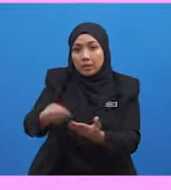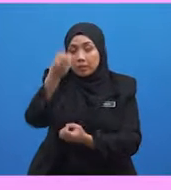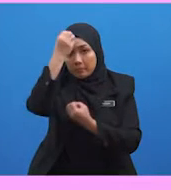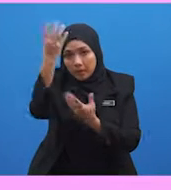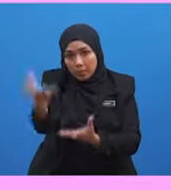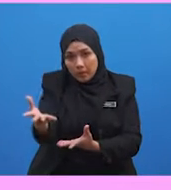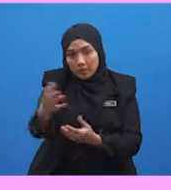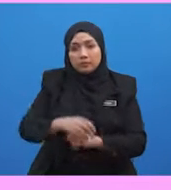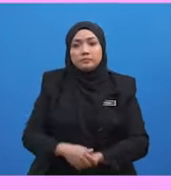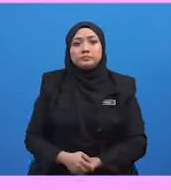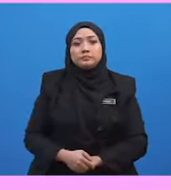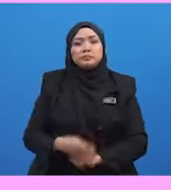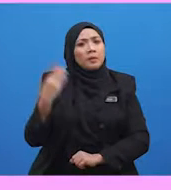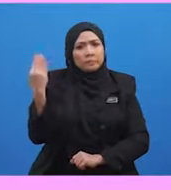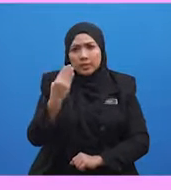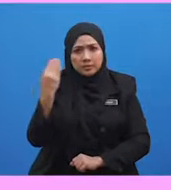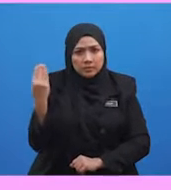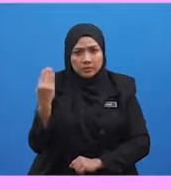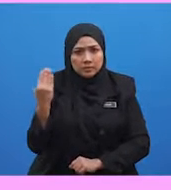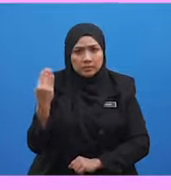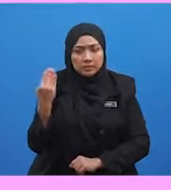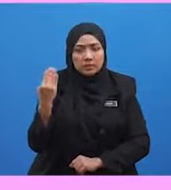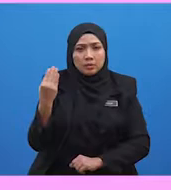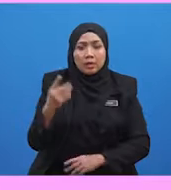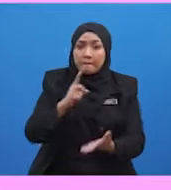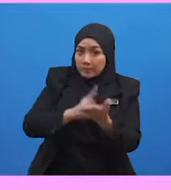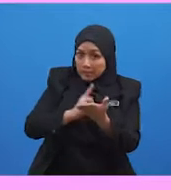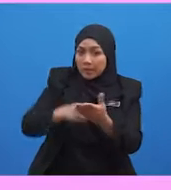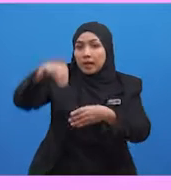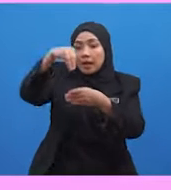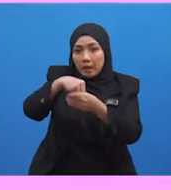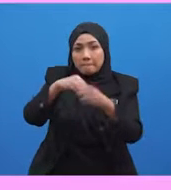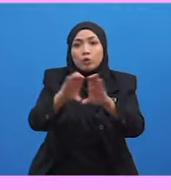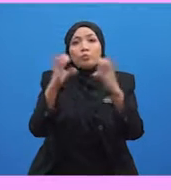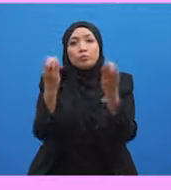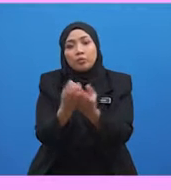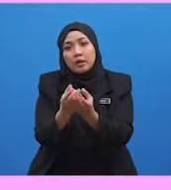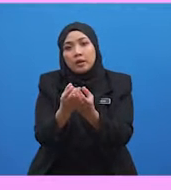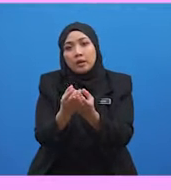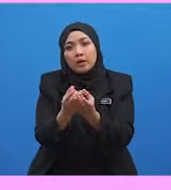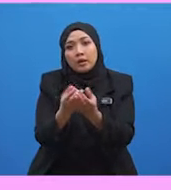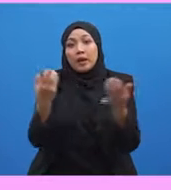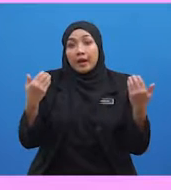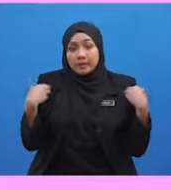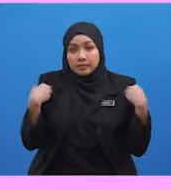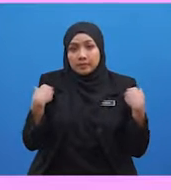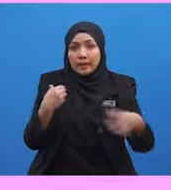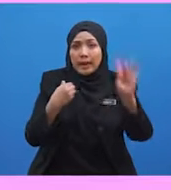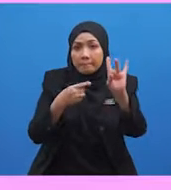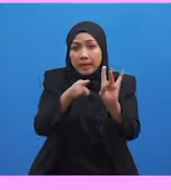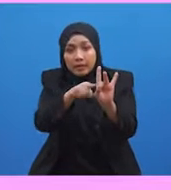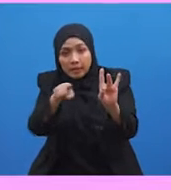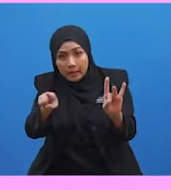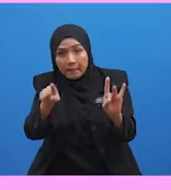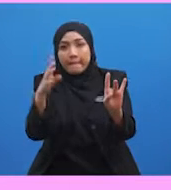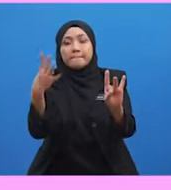Biasanya, perbincangan dalam kumpulan terdiri antara 8 hingga 14 orang